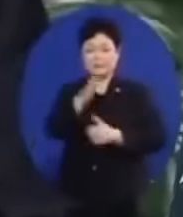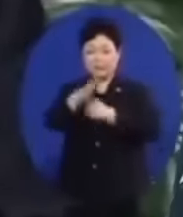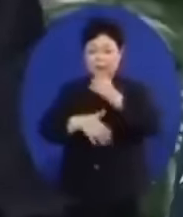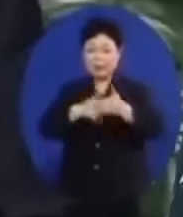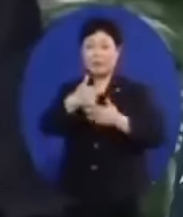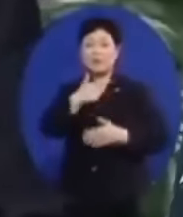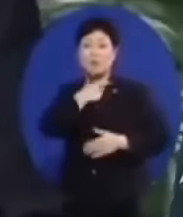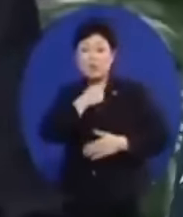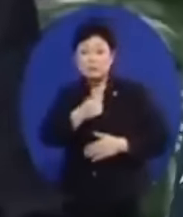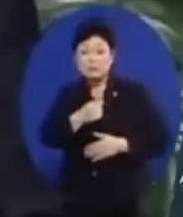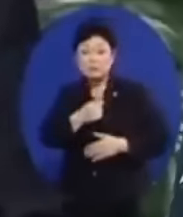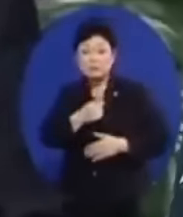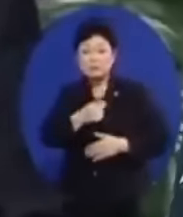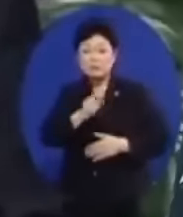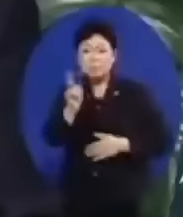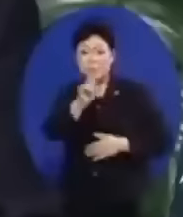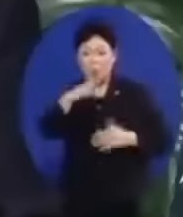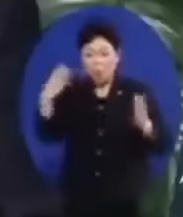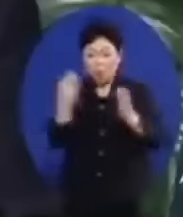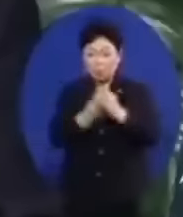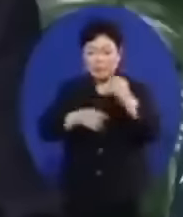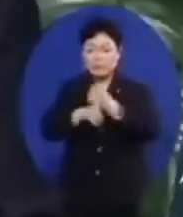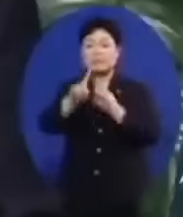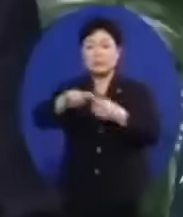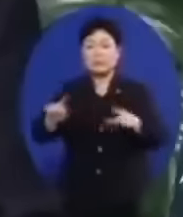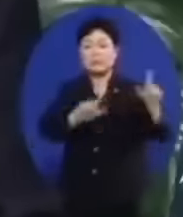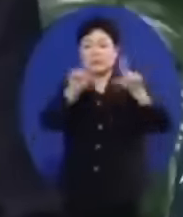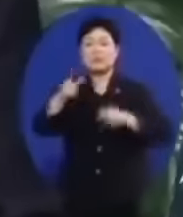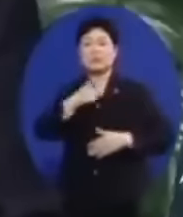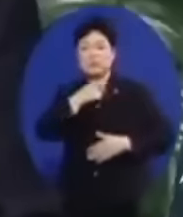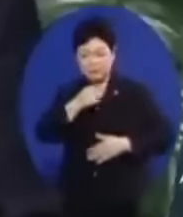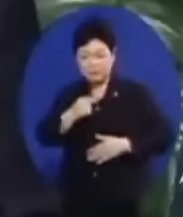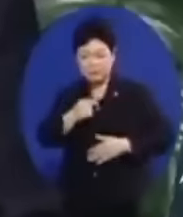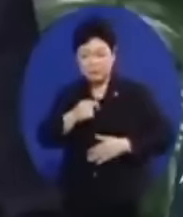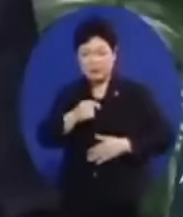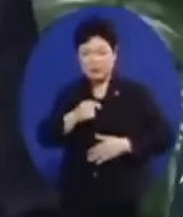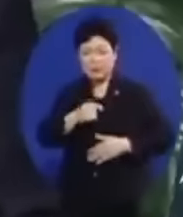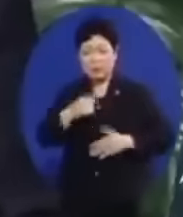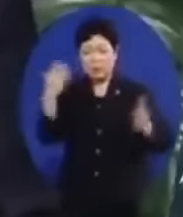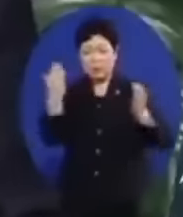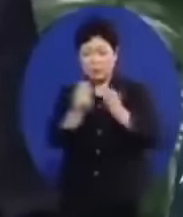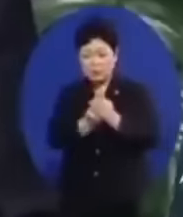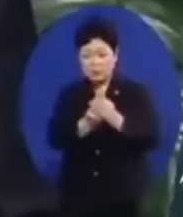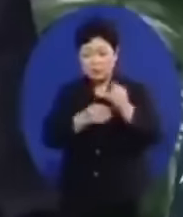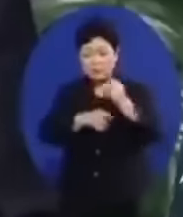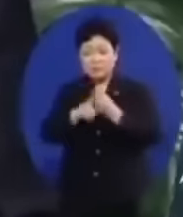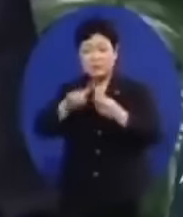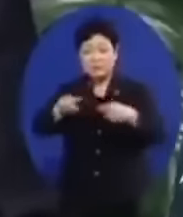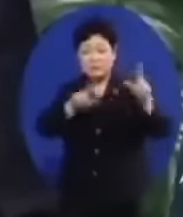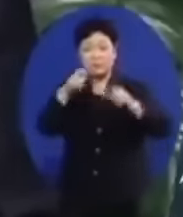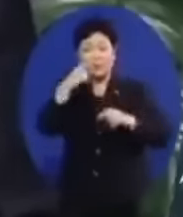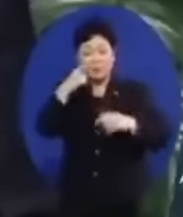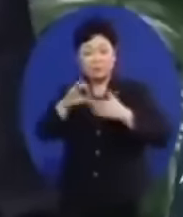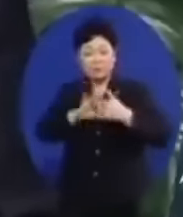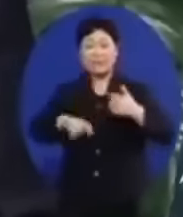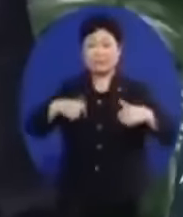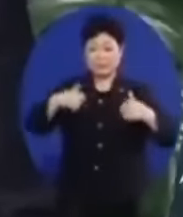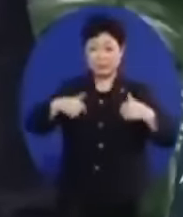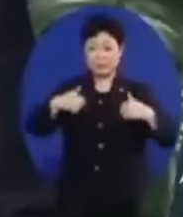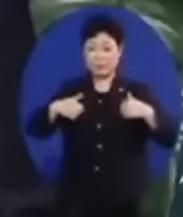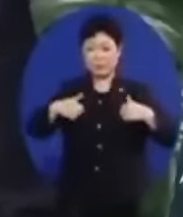하나님이 원하시는 것은 온전한 뜻대로 살기를 원합니다. 그렇게 못 살겠으면 기뻐하는 정도로라도